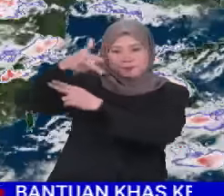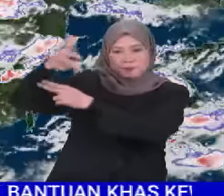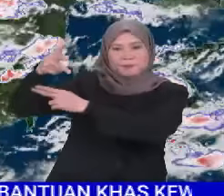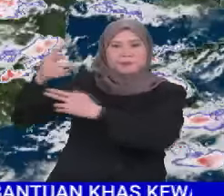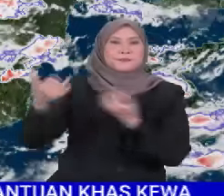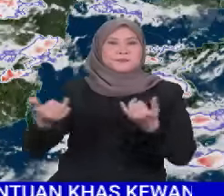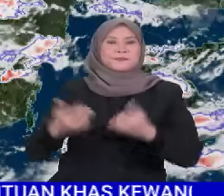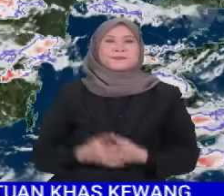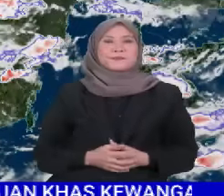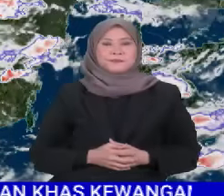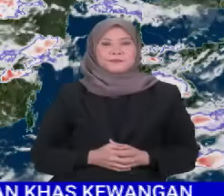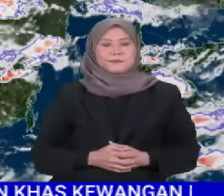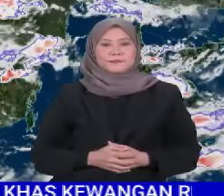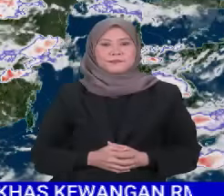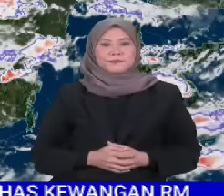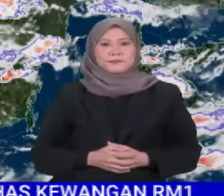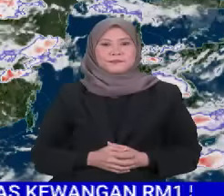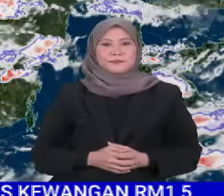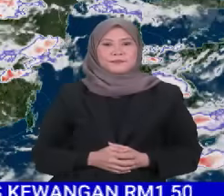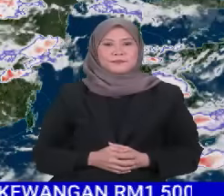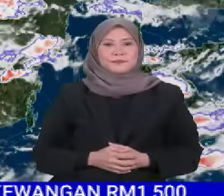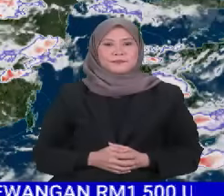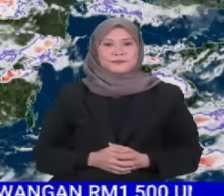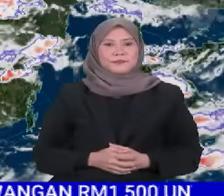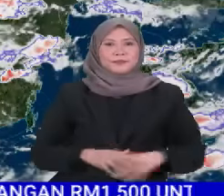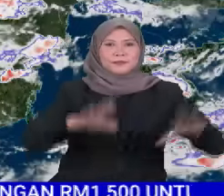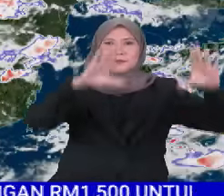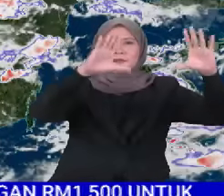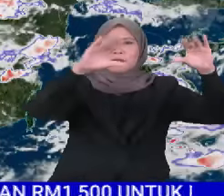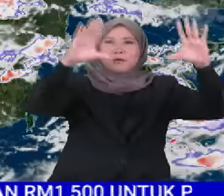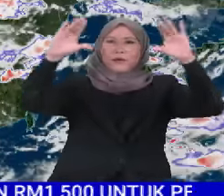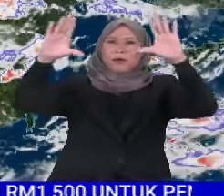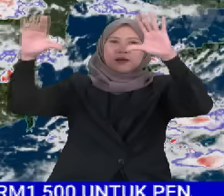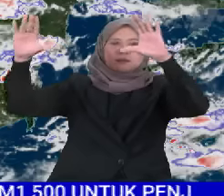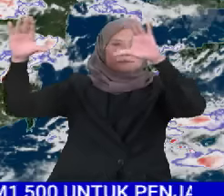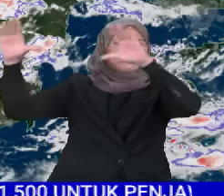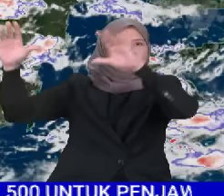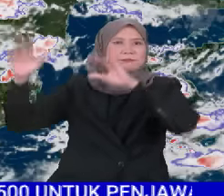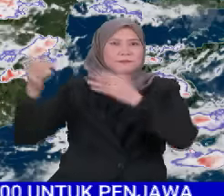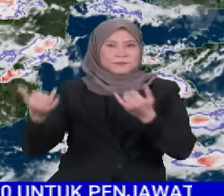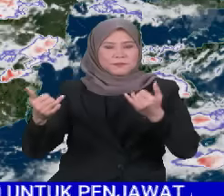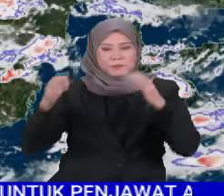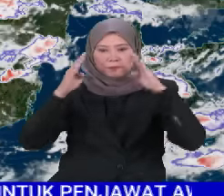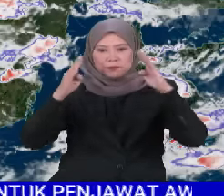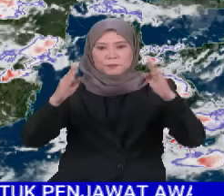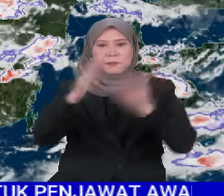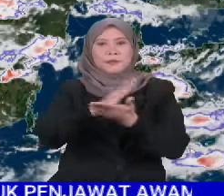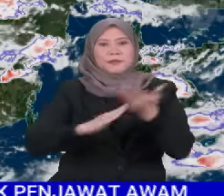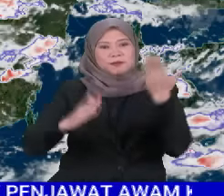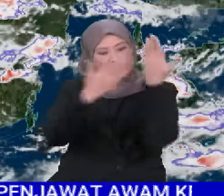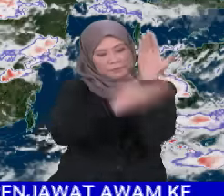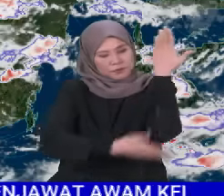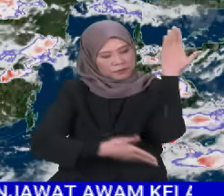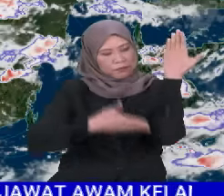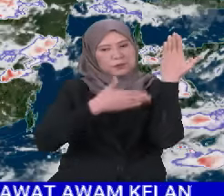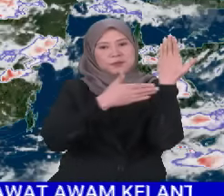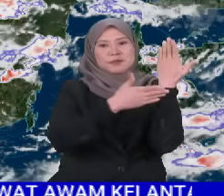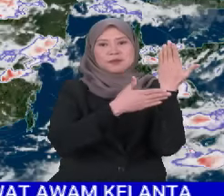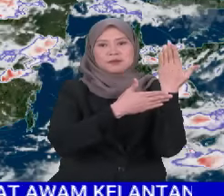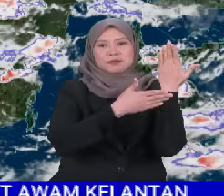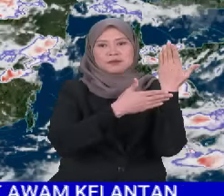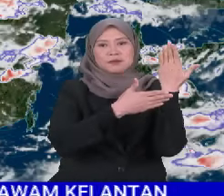cuaca yang terkini dapat diperhatikan kelompok awan tebal dan juga awan aktif lebih tempuh di bagian semenanjung Malaysia